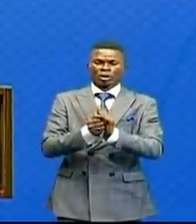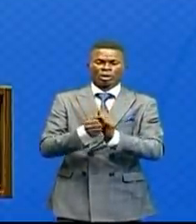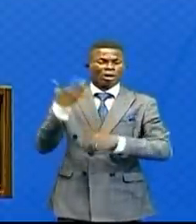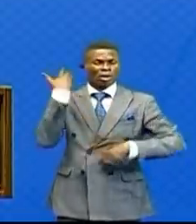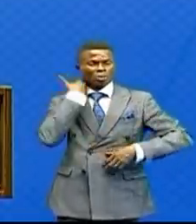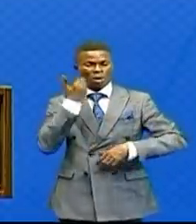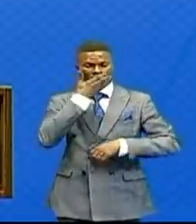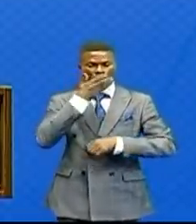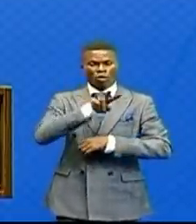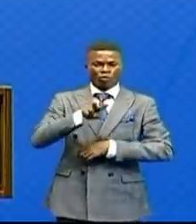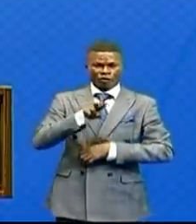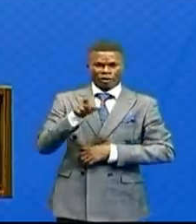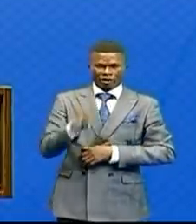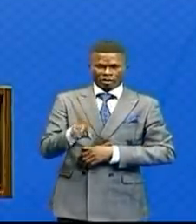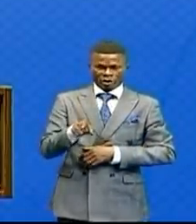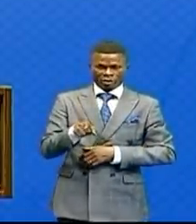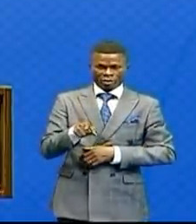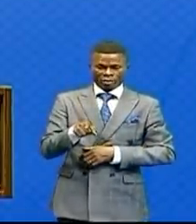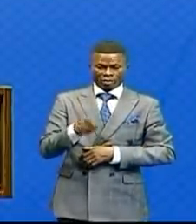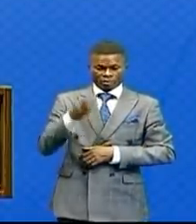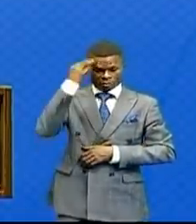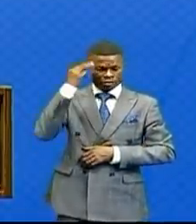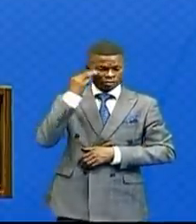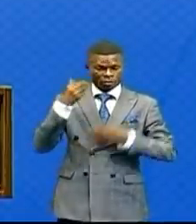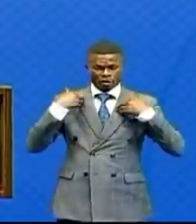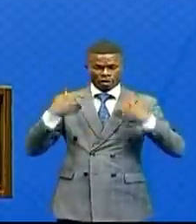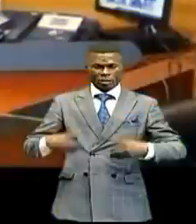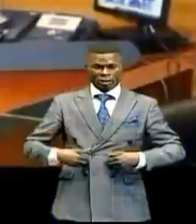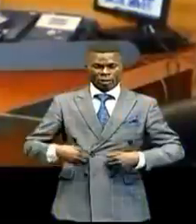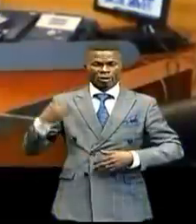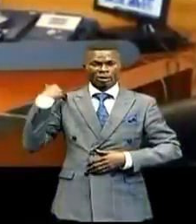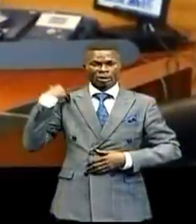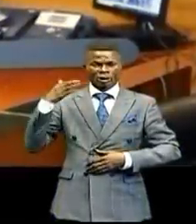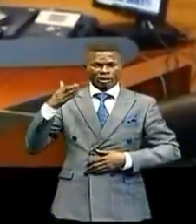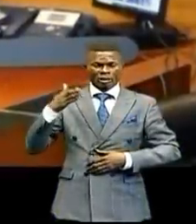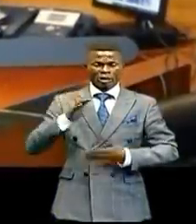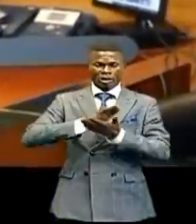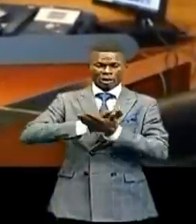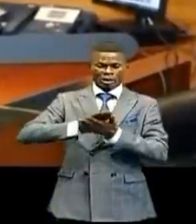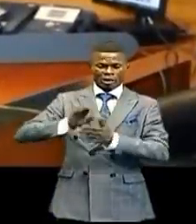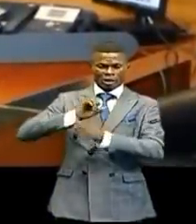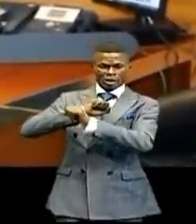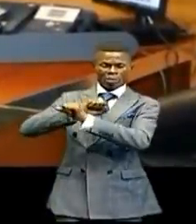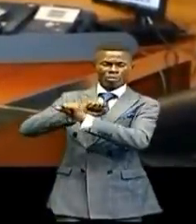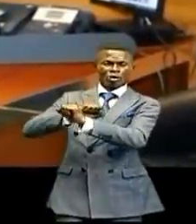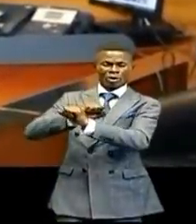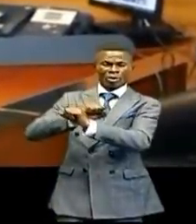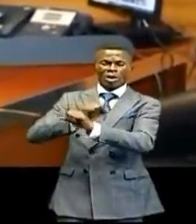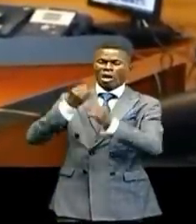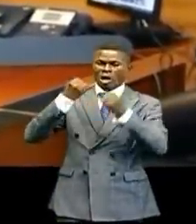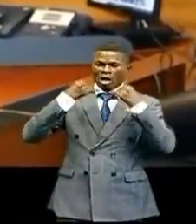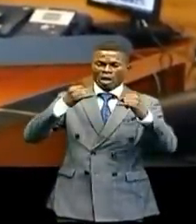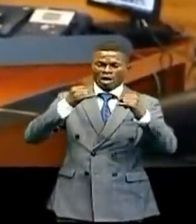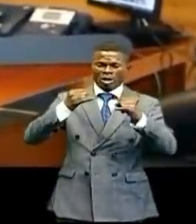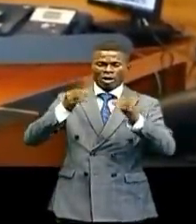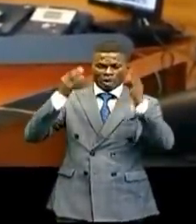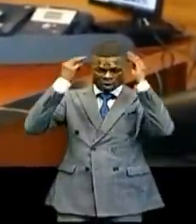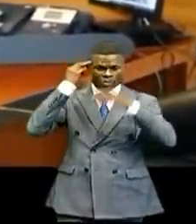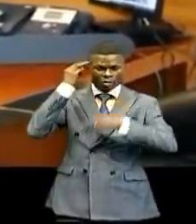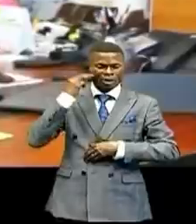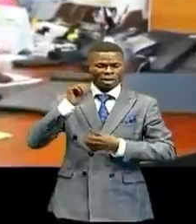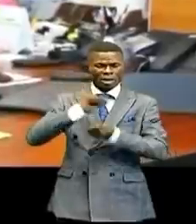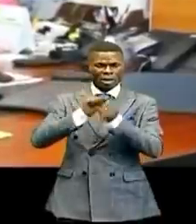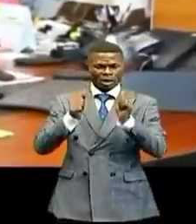l'épidémie à COVID-19. Le ministre de la Santé publique, Hygiène et Prévention a informé le Conseil sur